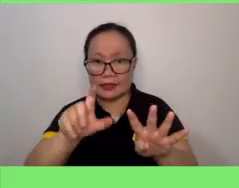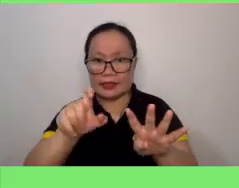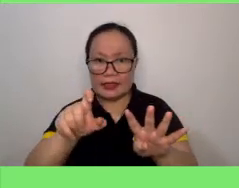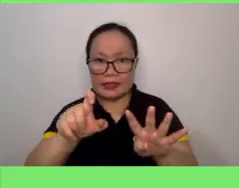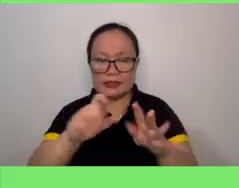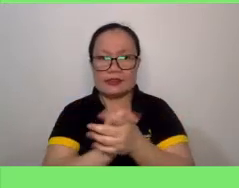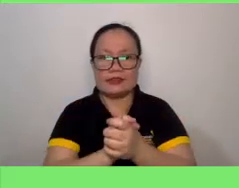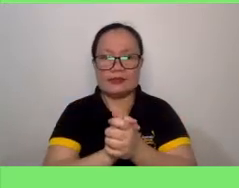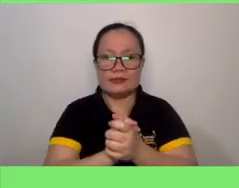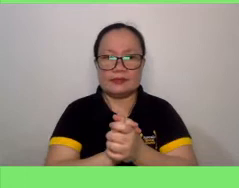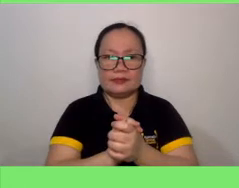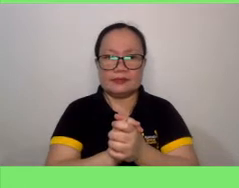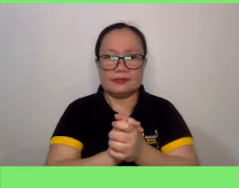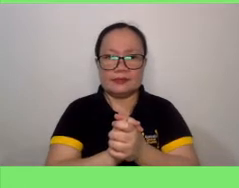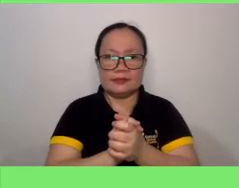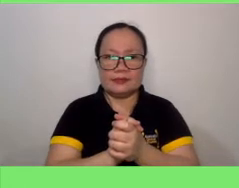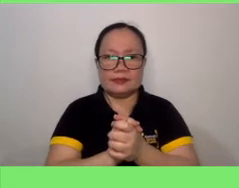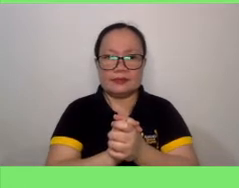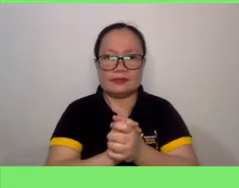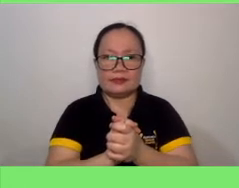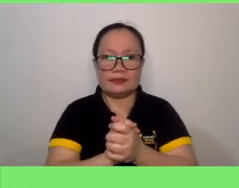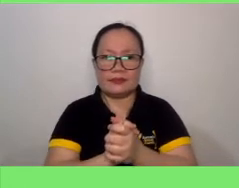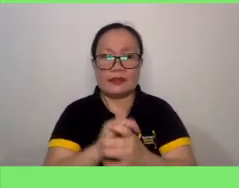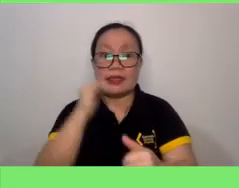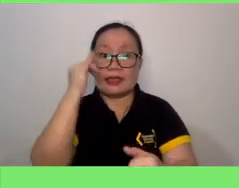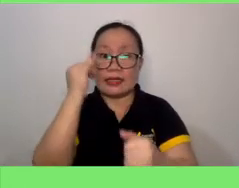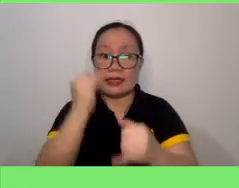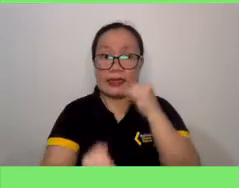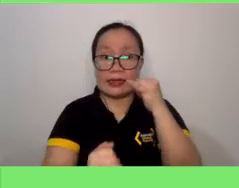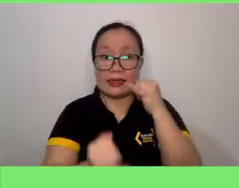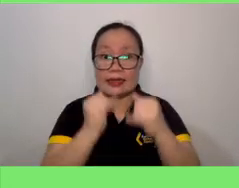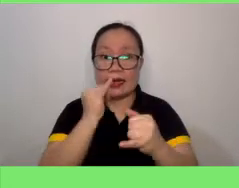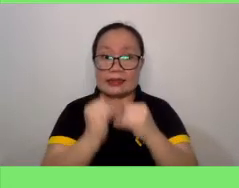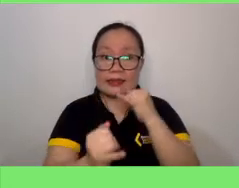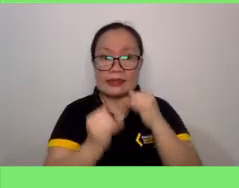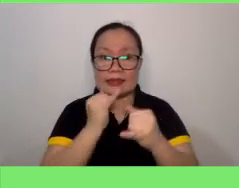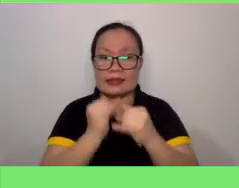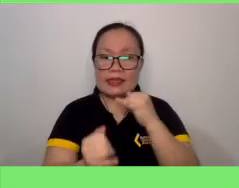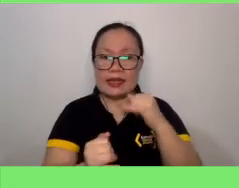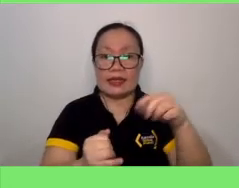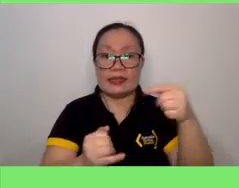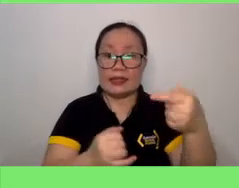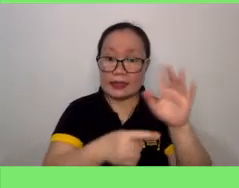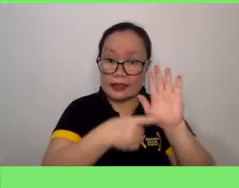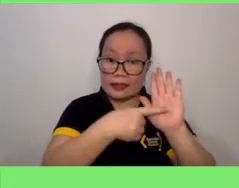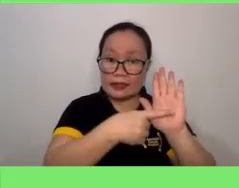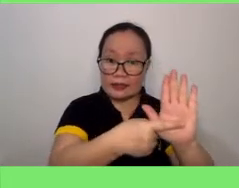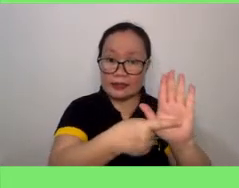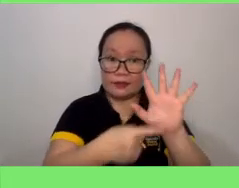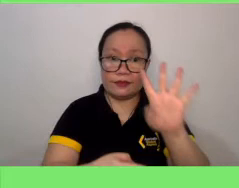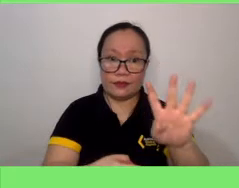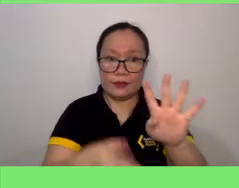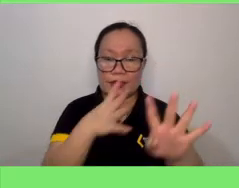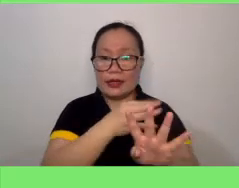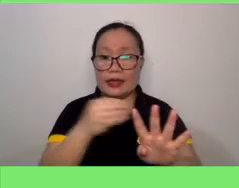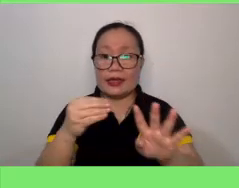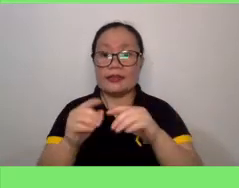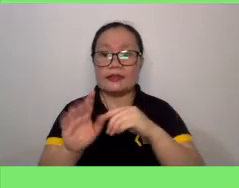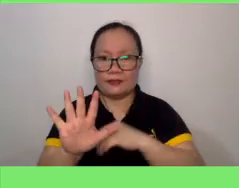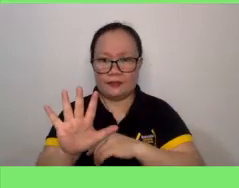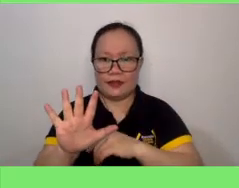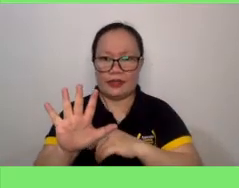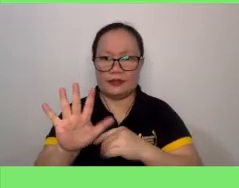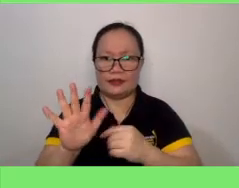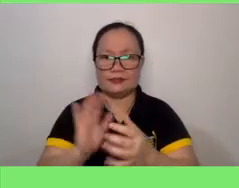term natin ay parehong ito, ang last term natin, parehong ito naman. So, negative 4 and positive